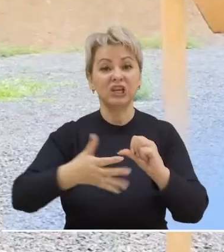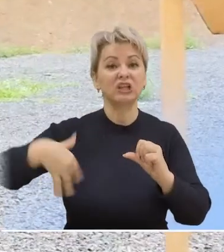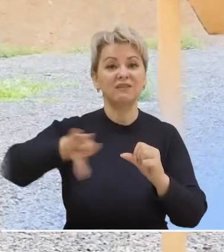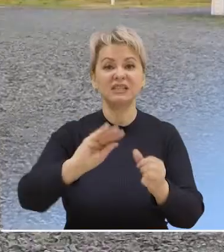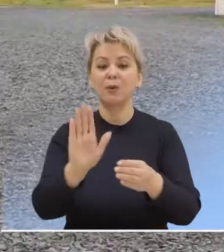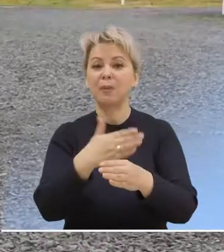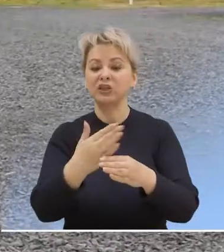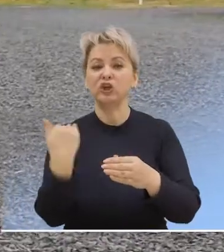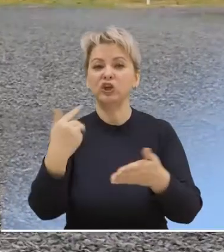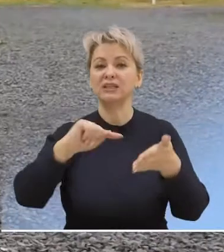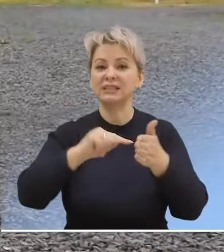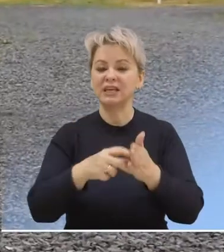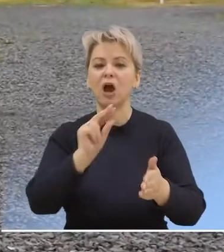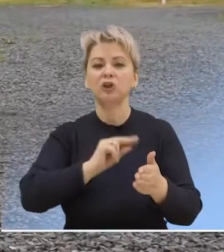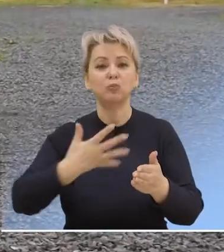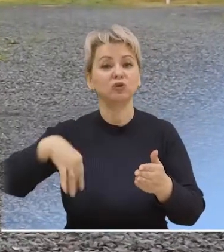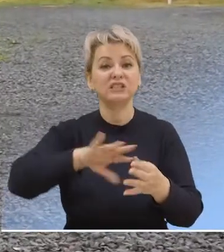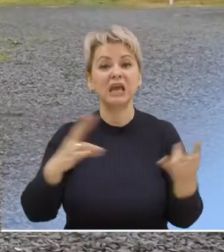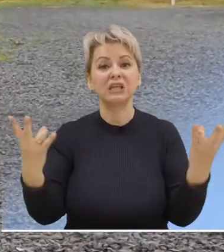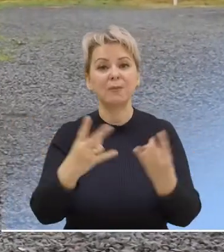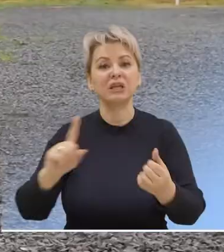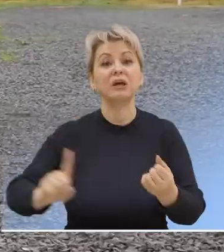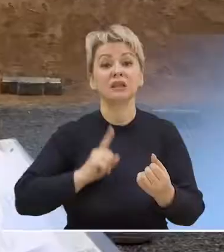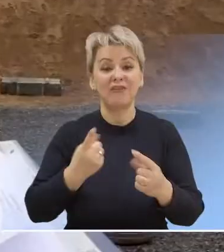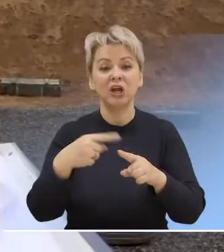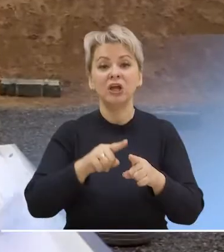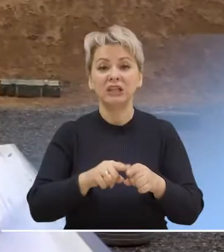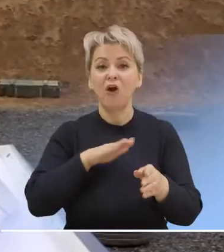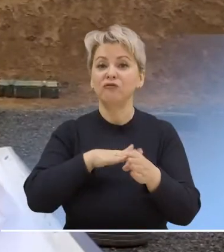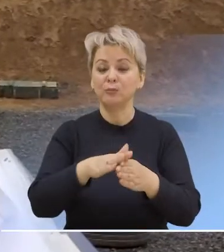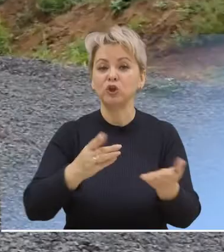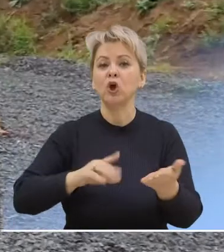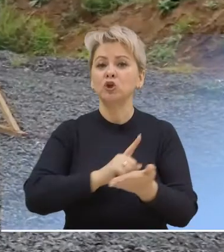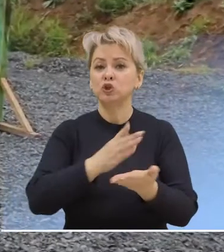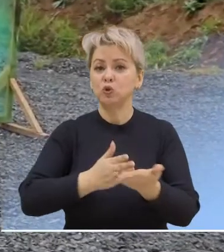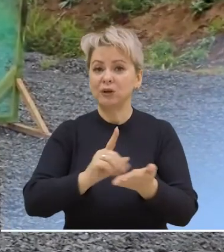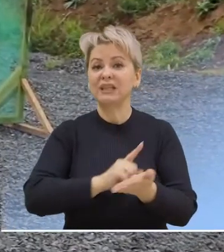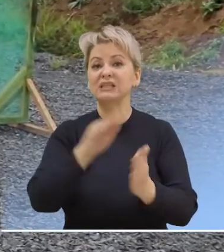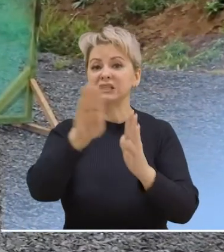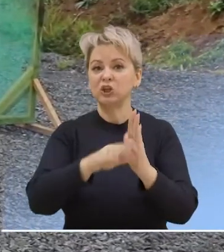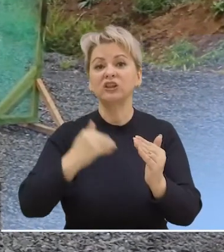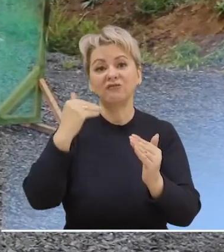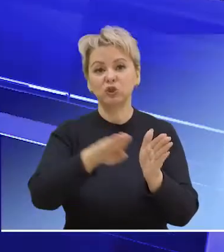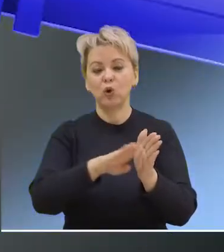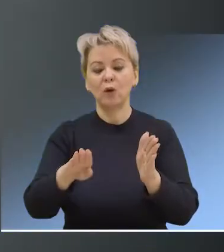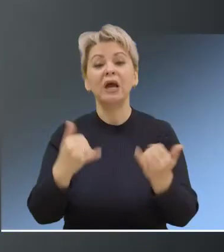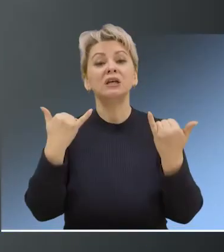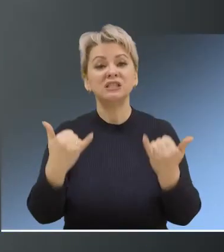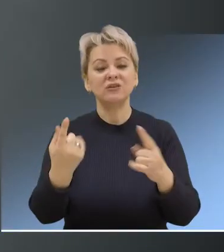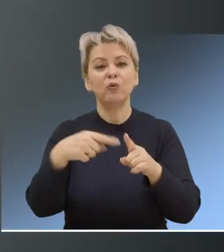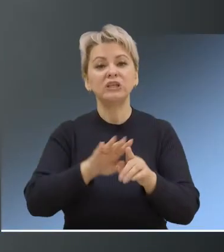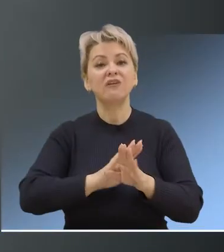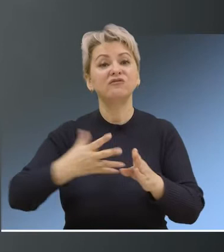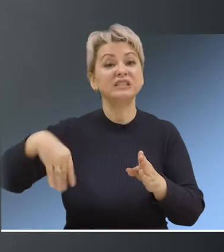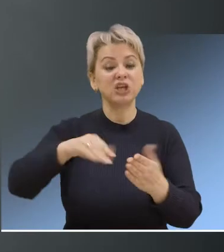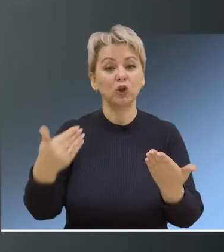всех подразделений. Их цель – отработать все необходимые навыки для выполнения служебных задач на высоком уровне. А на сегодня